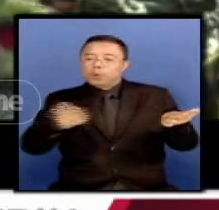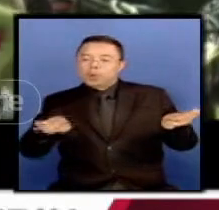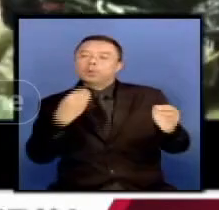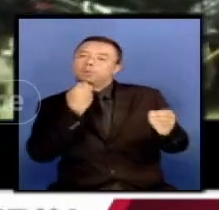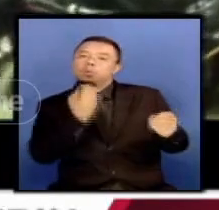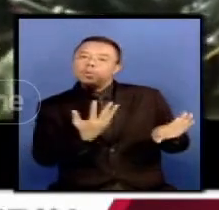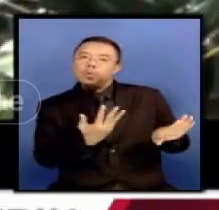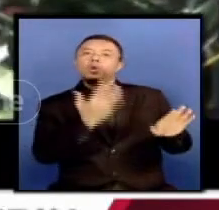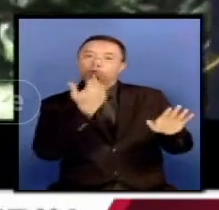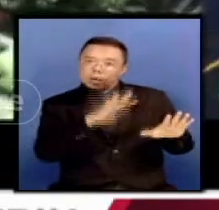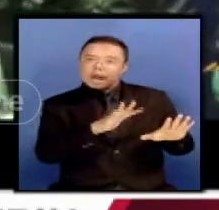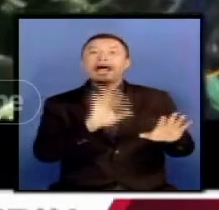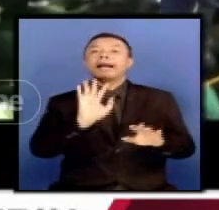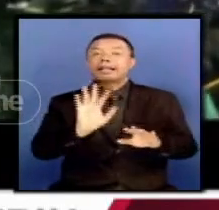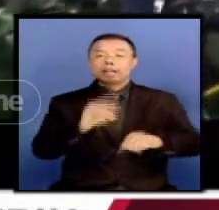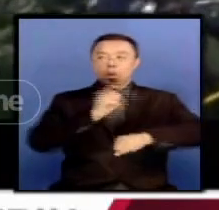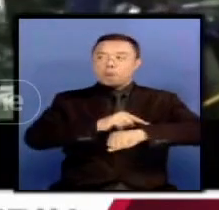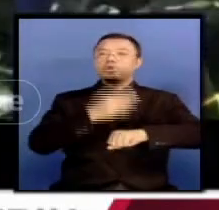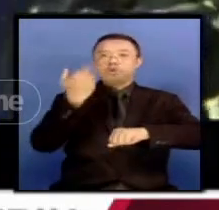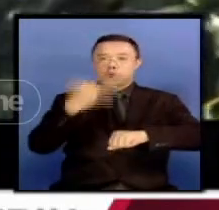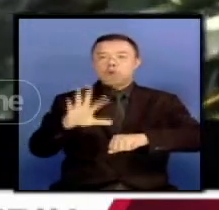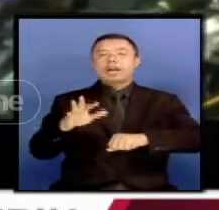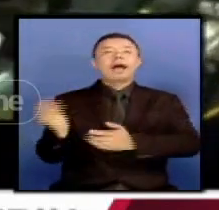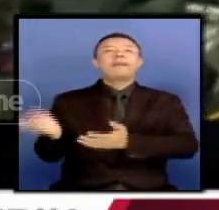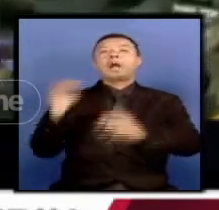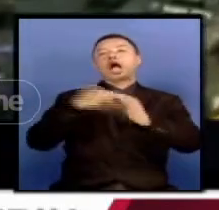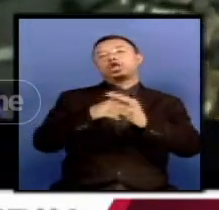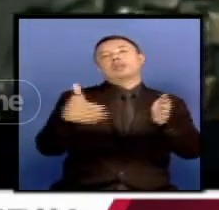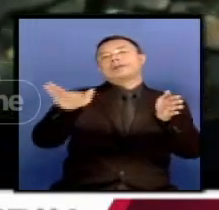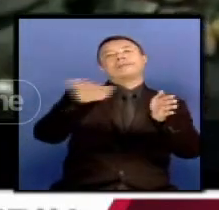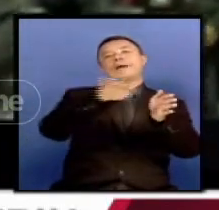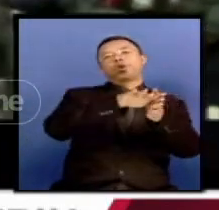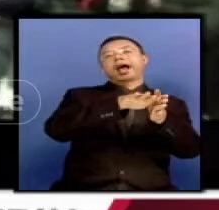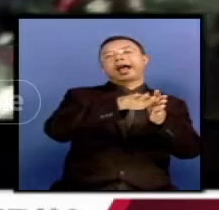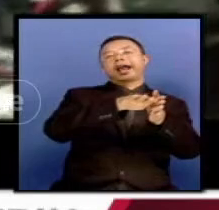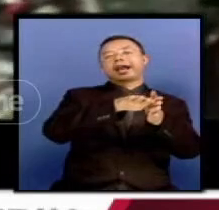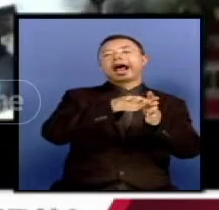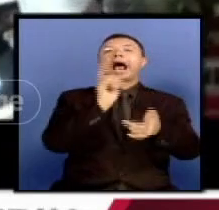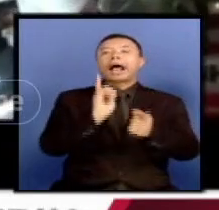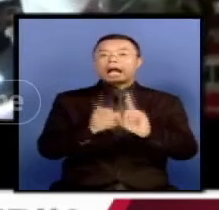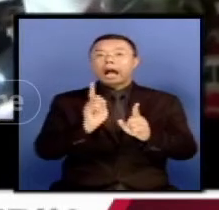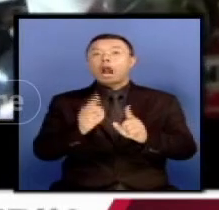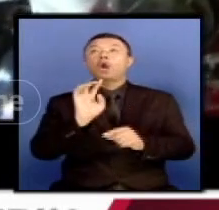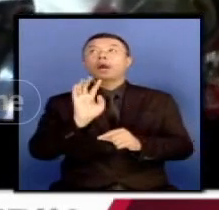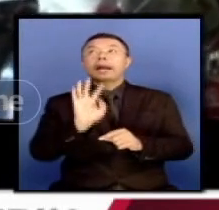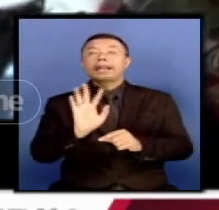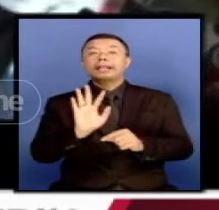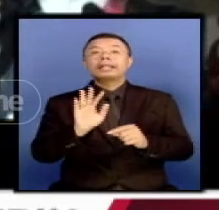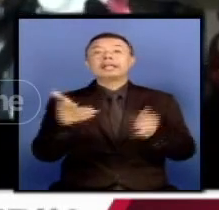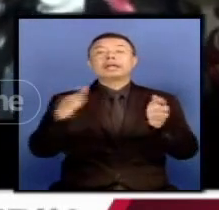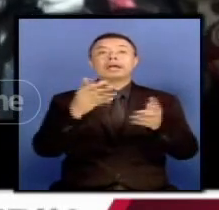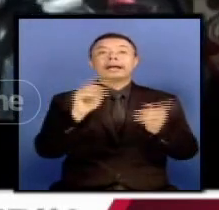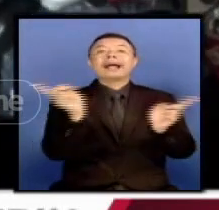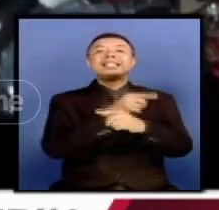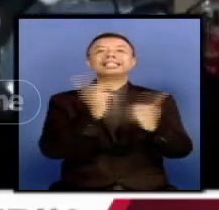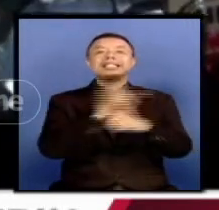dan akan dipersilakan memasuki area pelabuhan Bakahuni jika kendaraan di Pelabuhan Bakahuni ini telah masuk